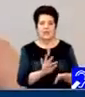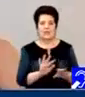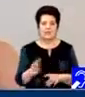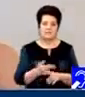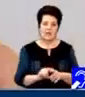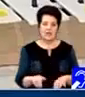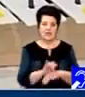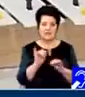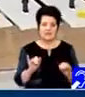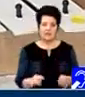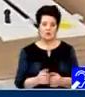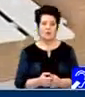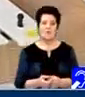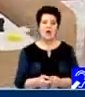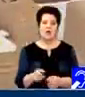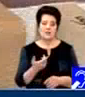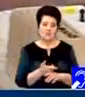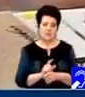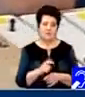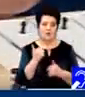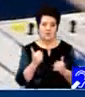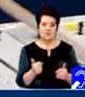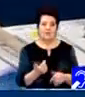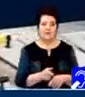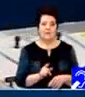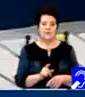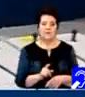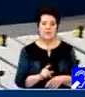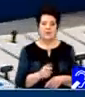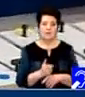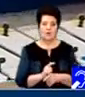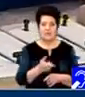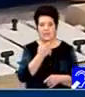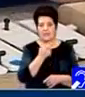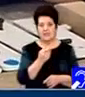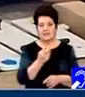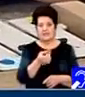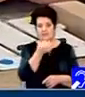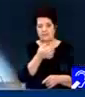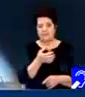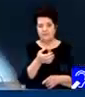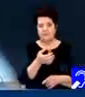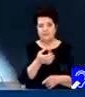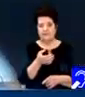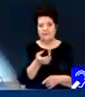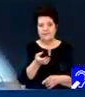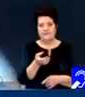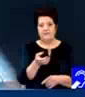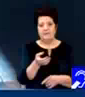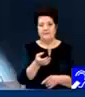le desfășurăm și dau rezultate bune. Am un copilaș foarte drăguț și diagnoza lui